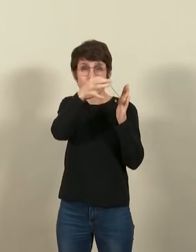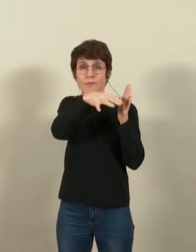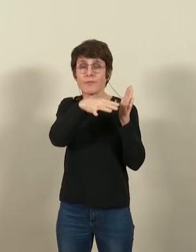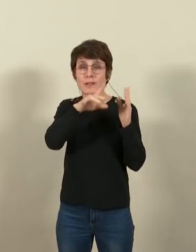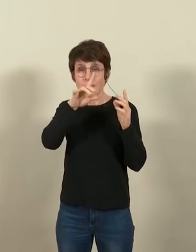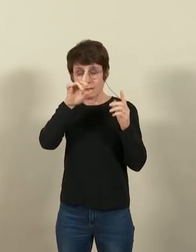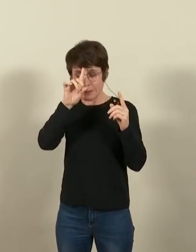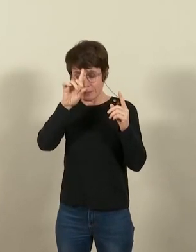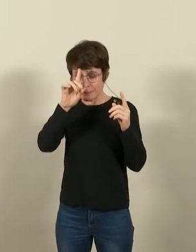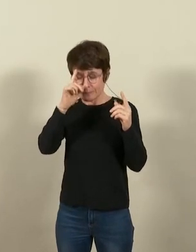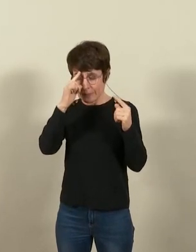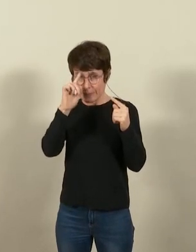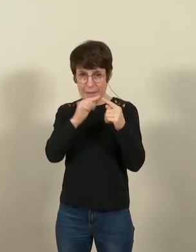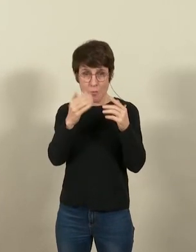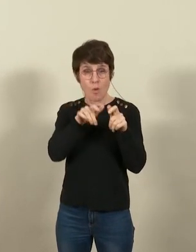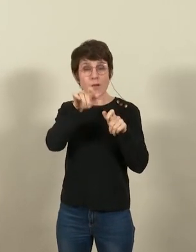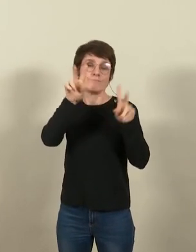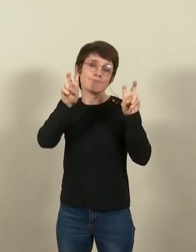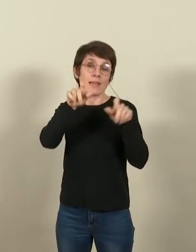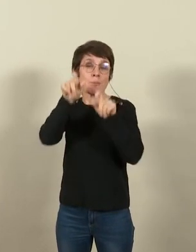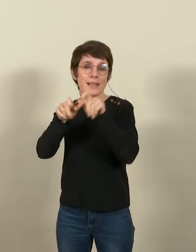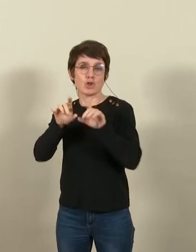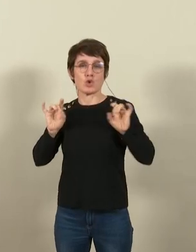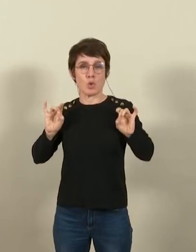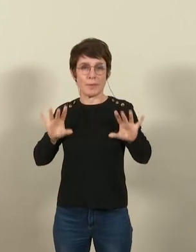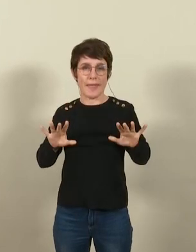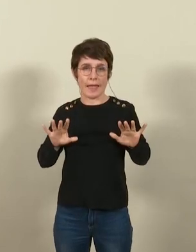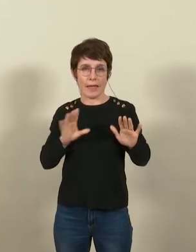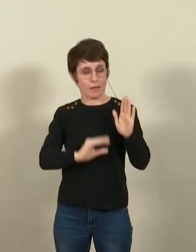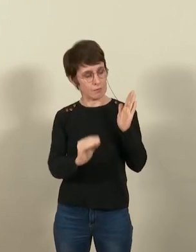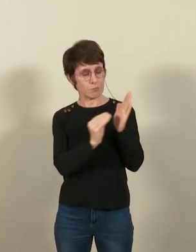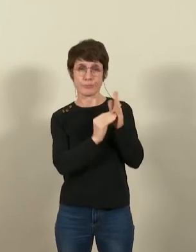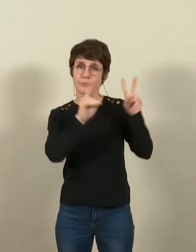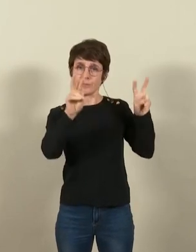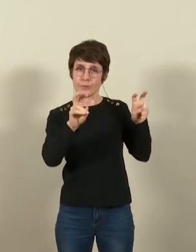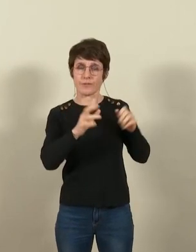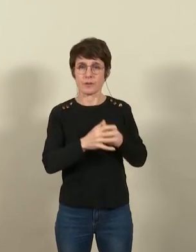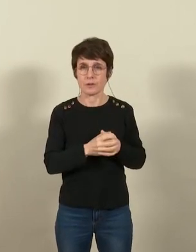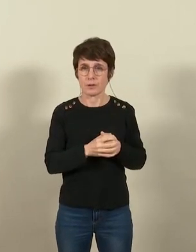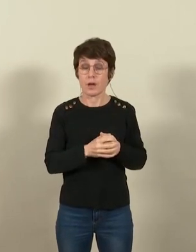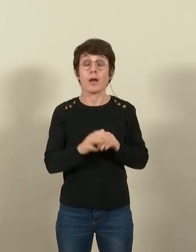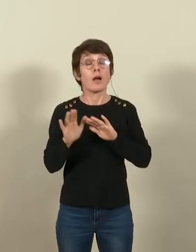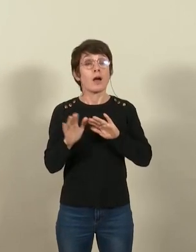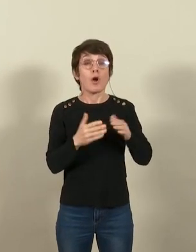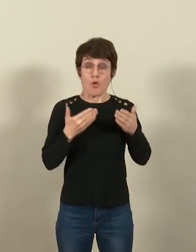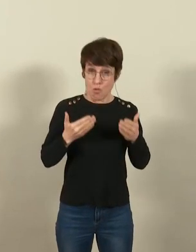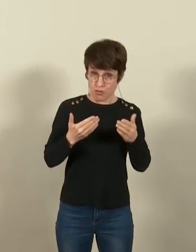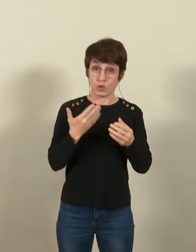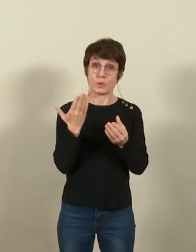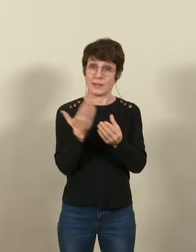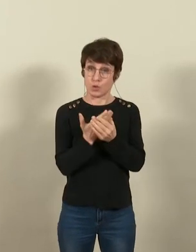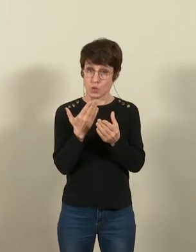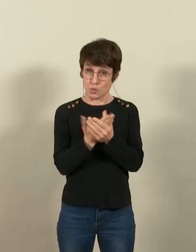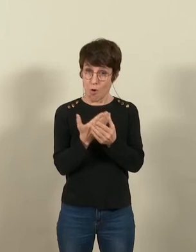de personnes qui se qui sont non binaires il faut savoir que aujourd'hui dans le document que la ville donne euh